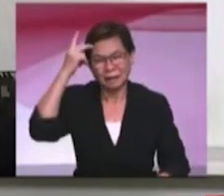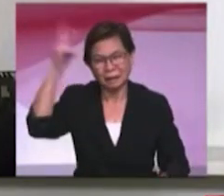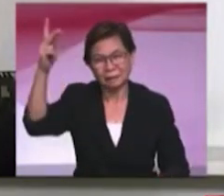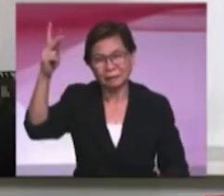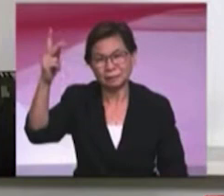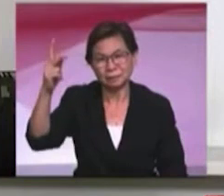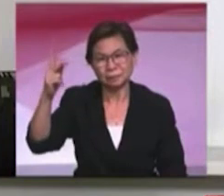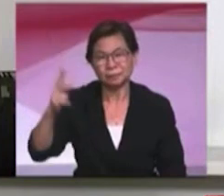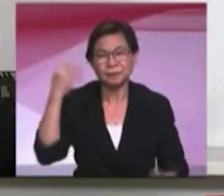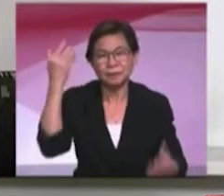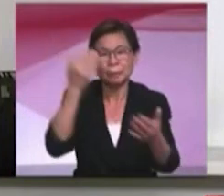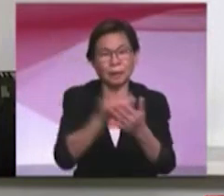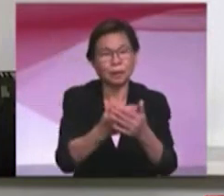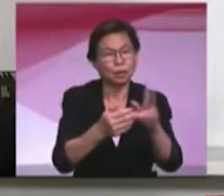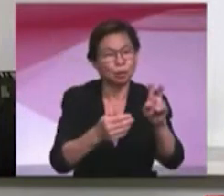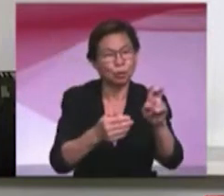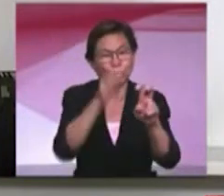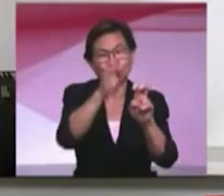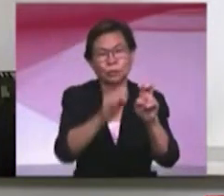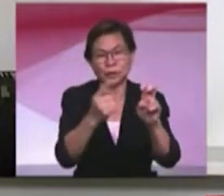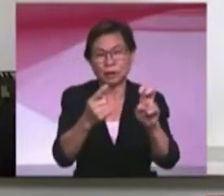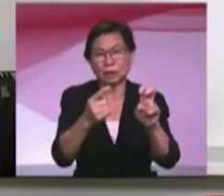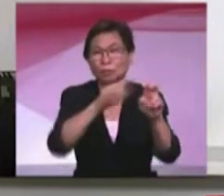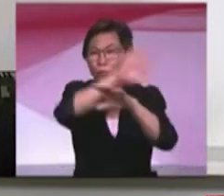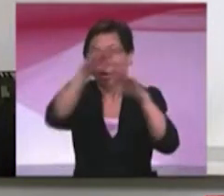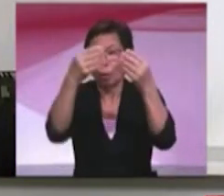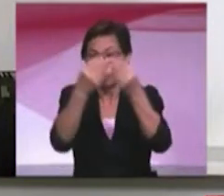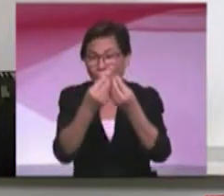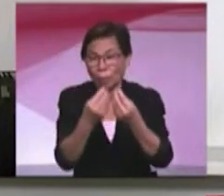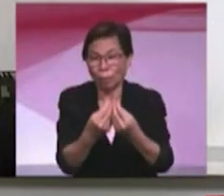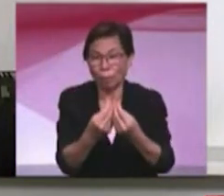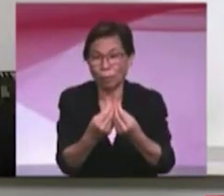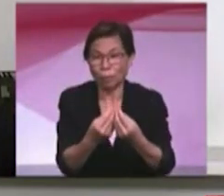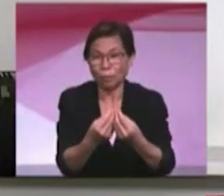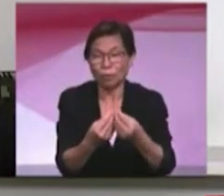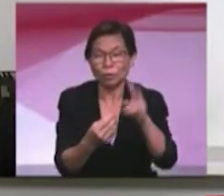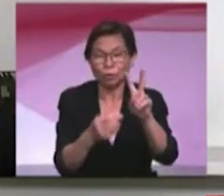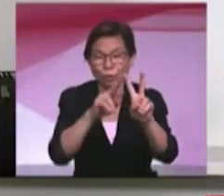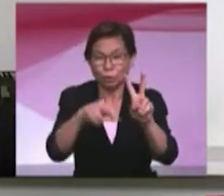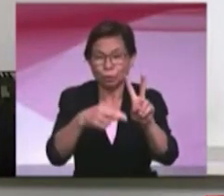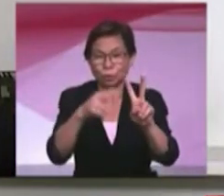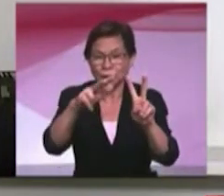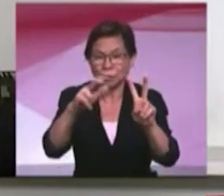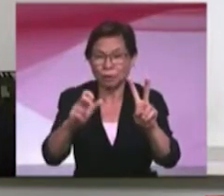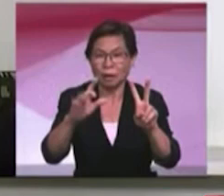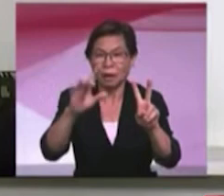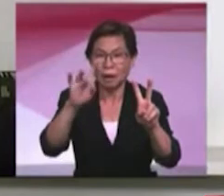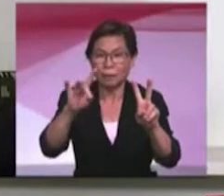Negeri Kelantan sehingga 20 Januari secara kumulatif sebanyak